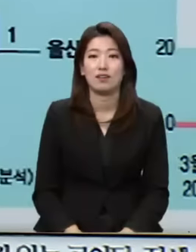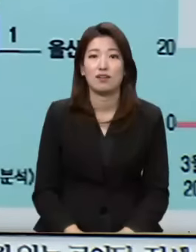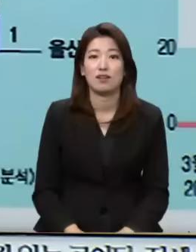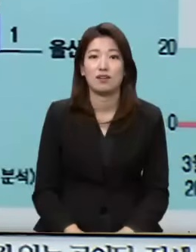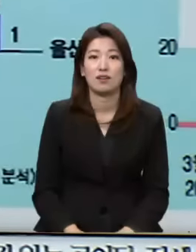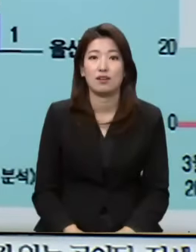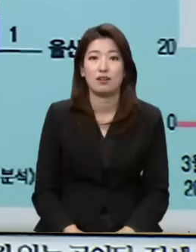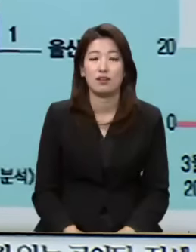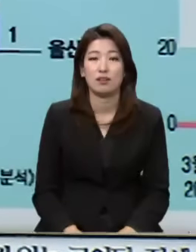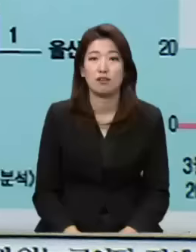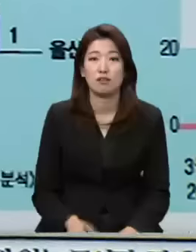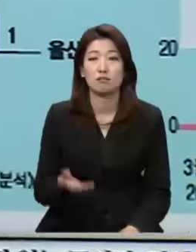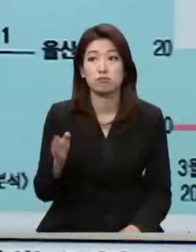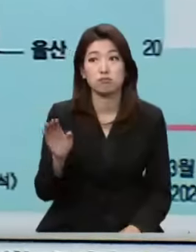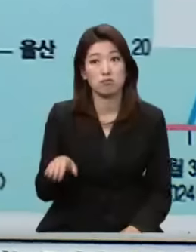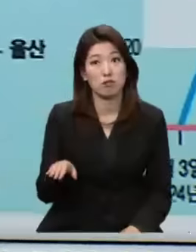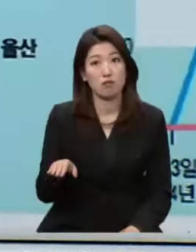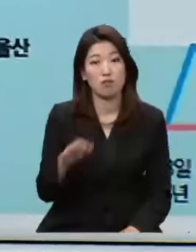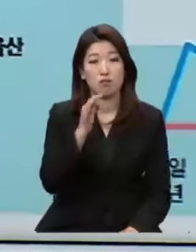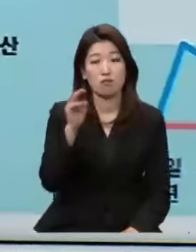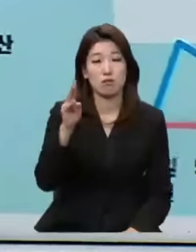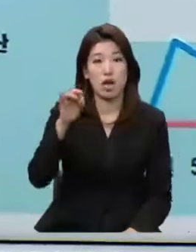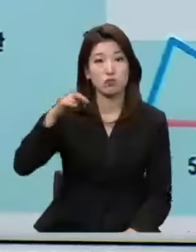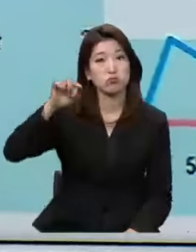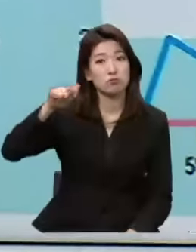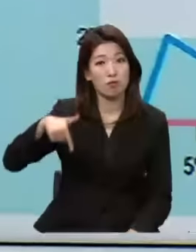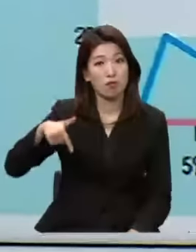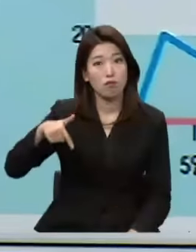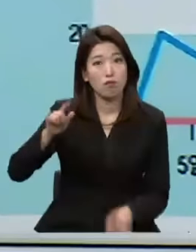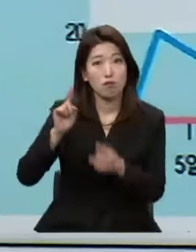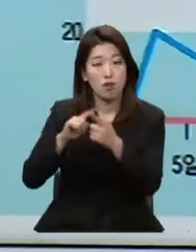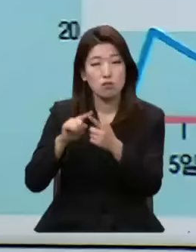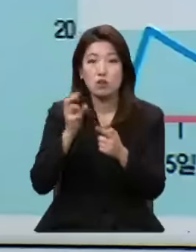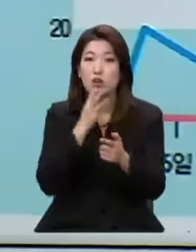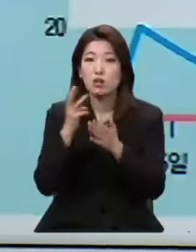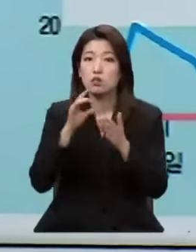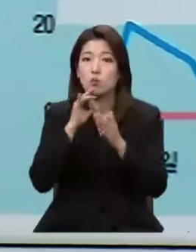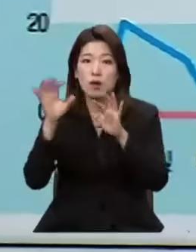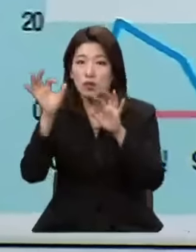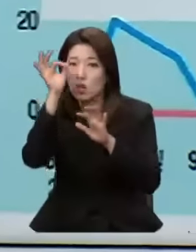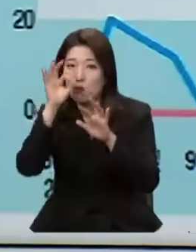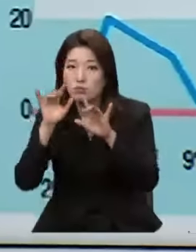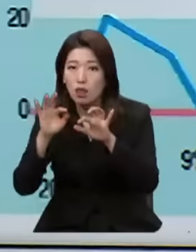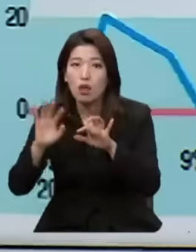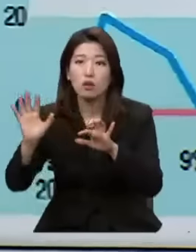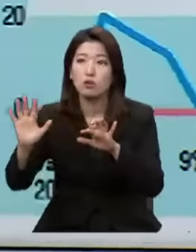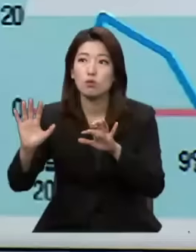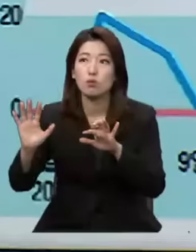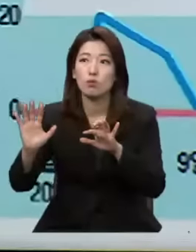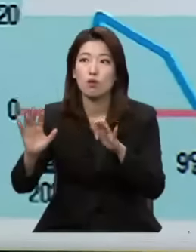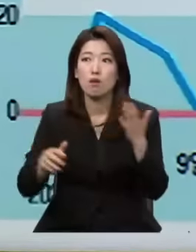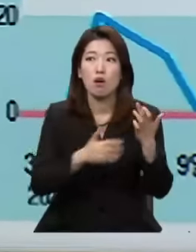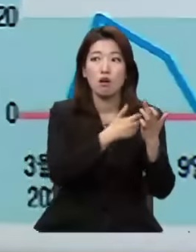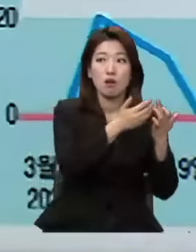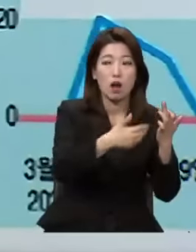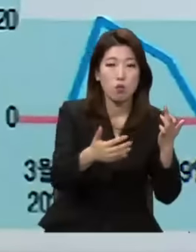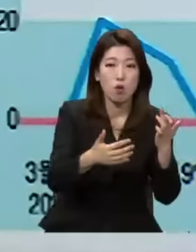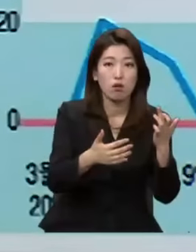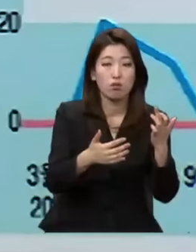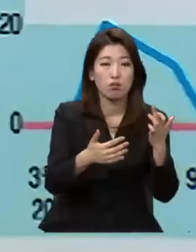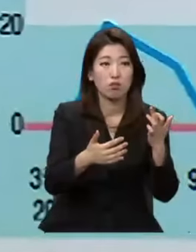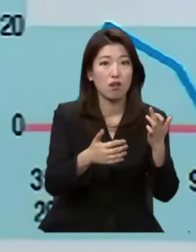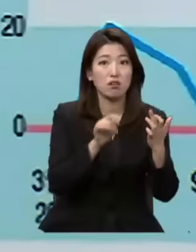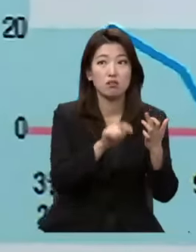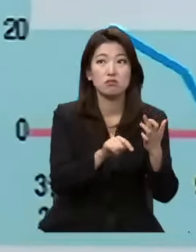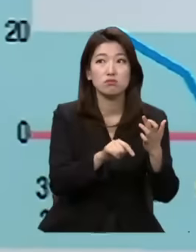전반적으로이 김준석 후보를 기하는 굉장히 높습니다 전국적으로 좀 검색을 많이